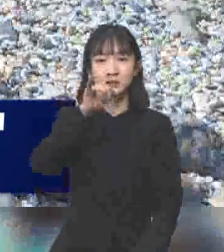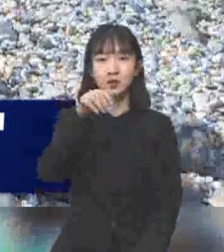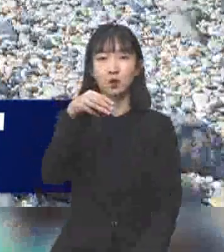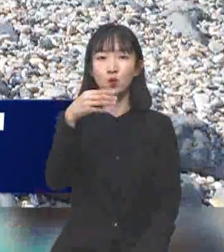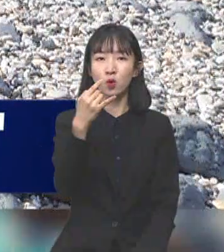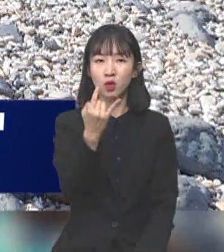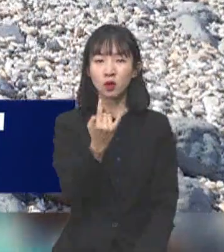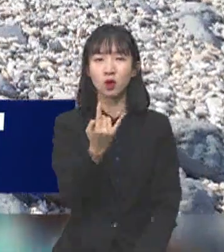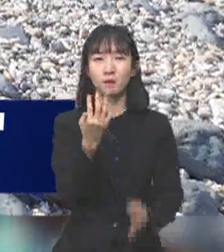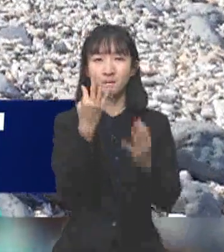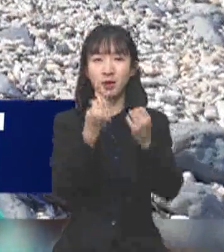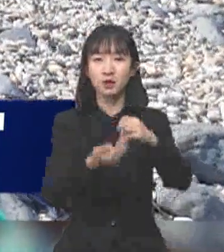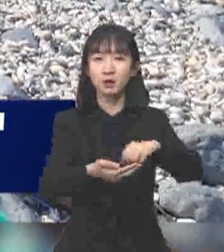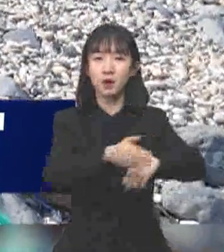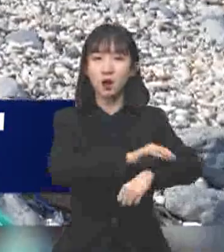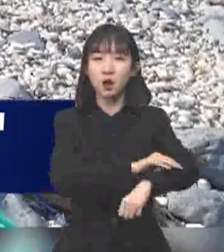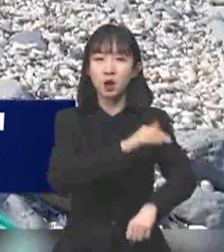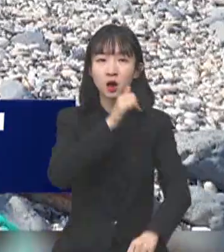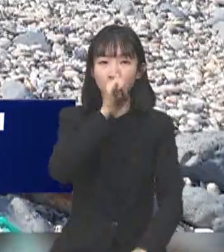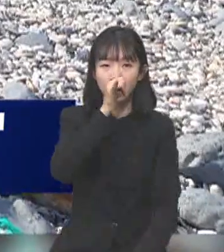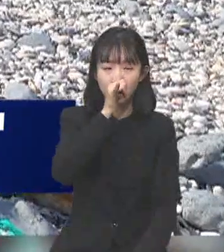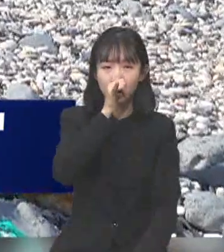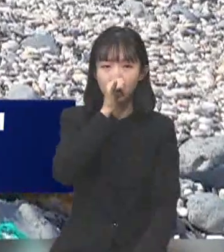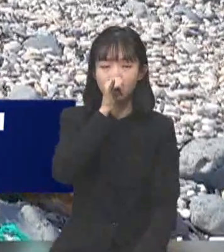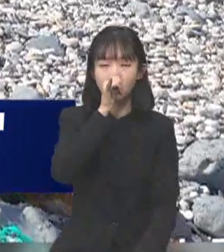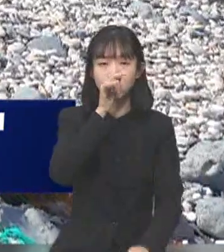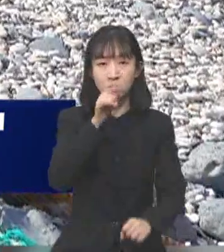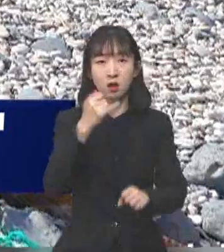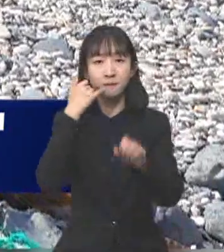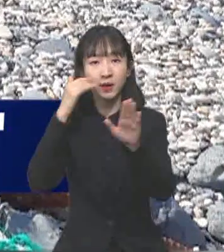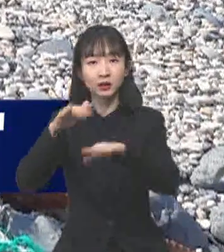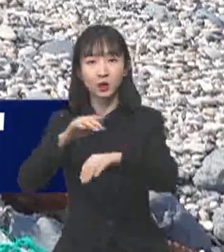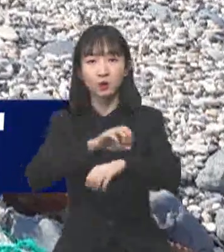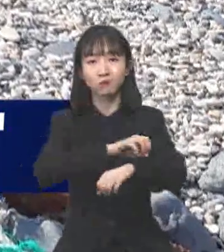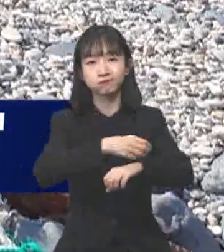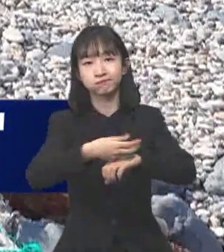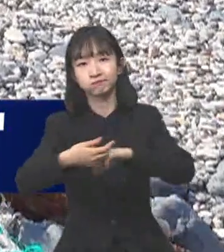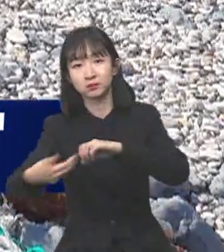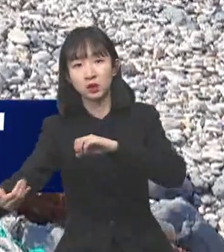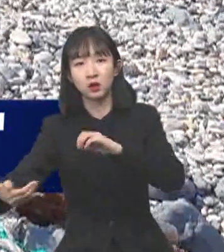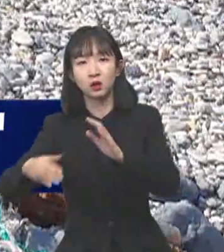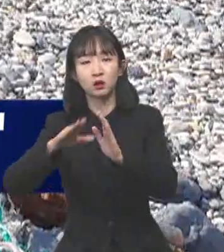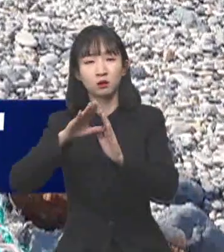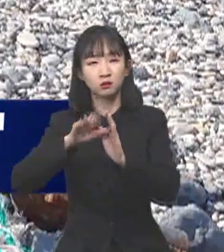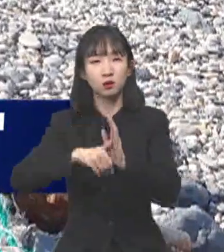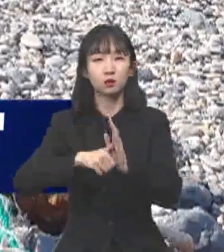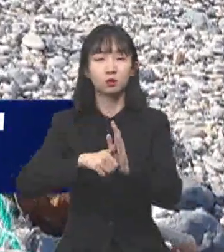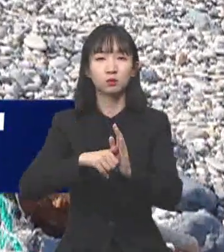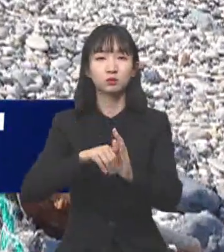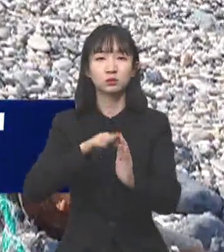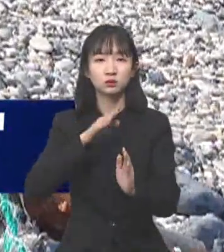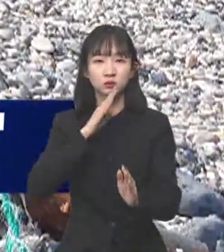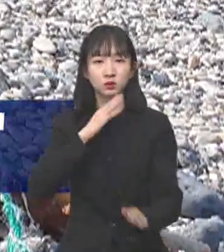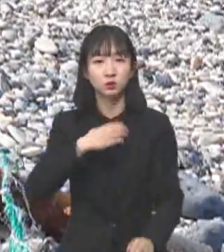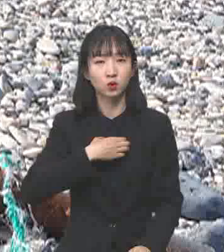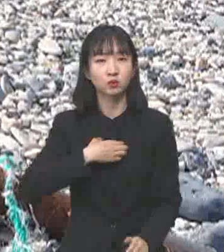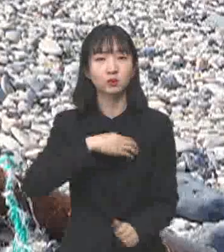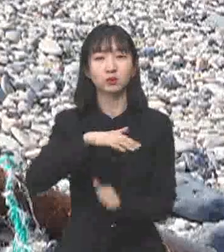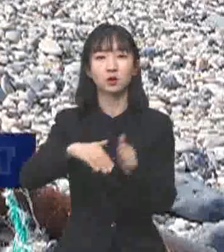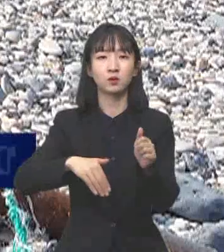지뢰가 매설되어 따면 바다쪽으로 지뢰가 유실 된다 해도 전혀 이상할 것이 없는 상황으로 위험천만한 일이라고